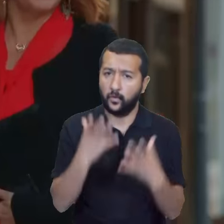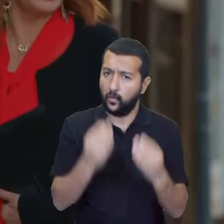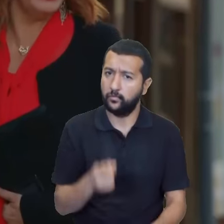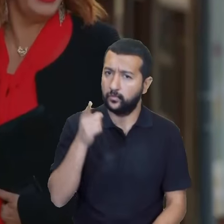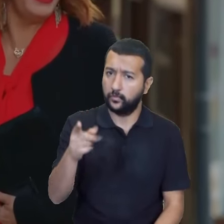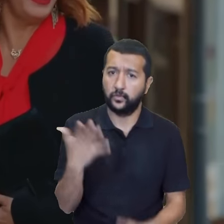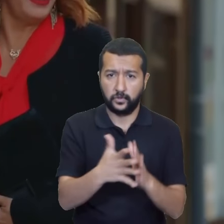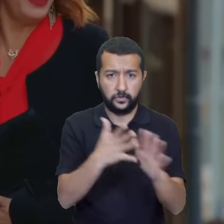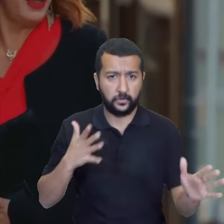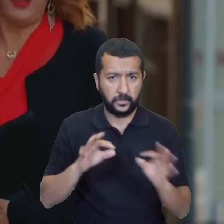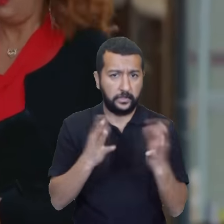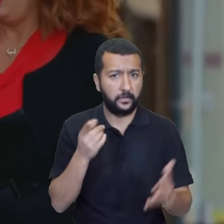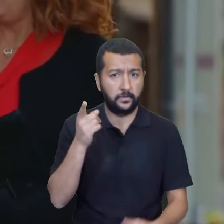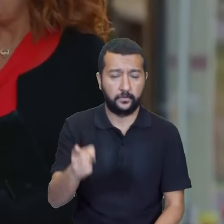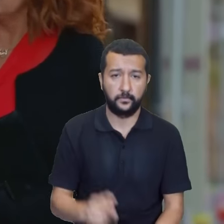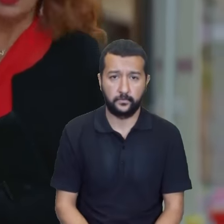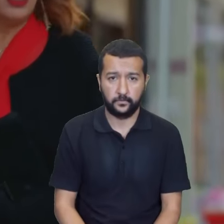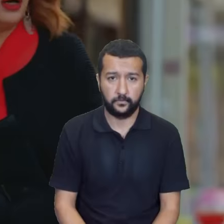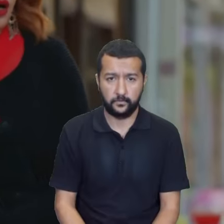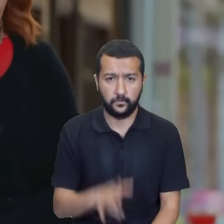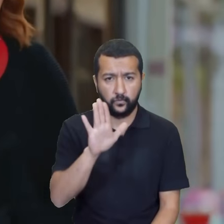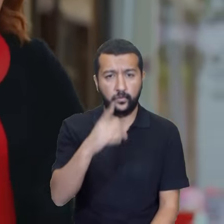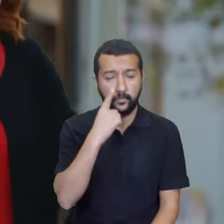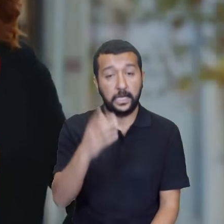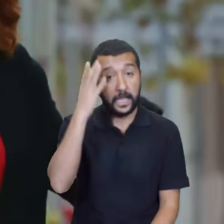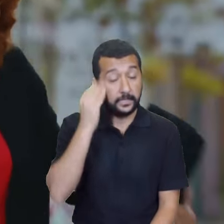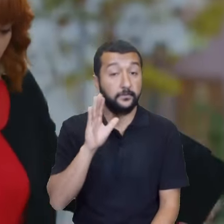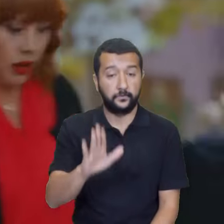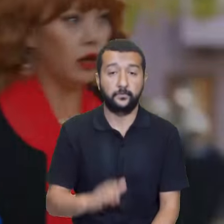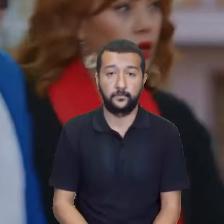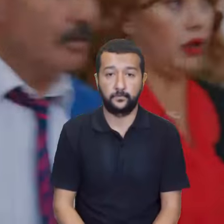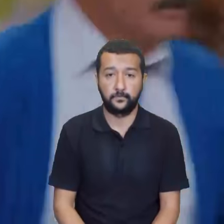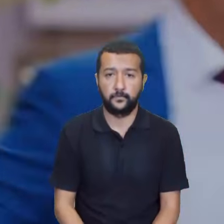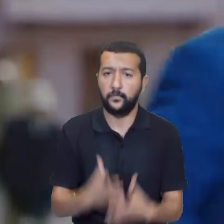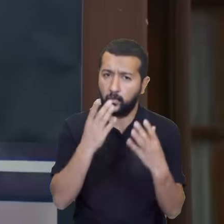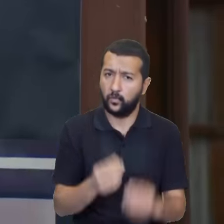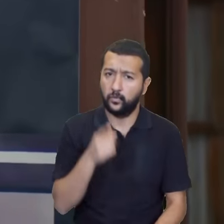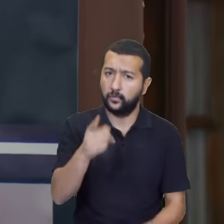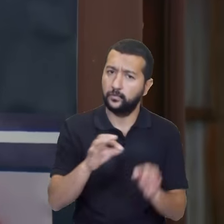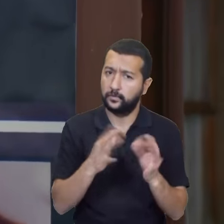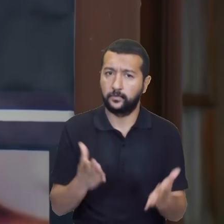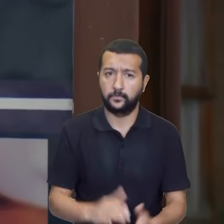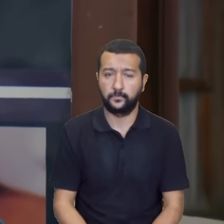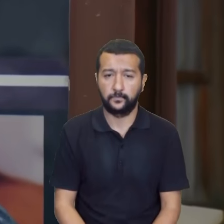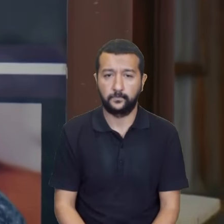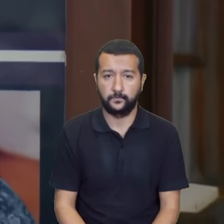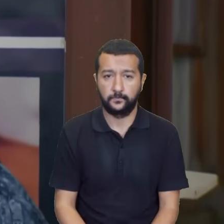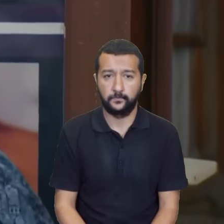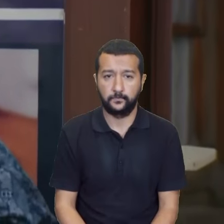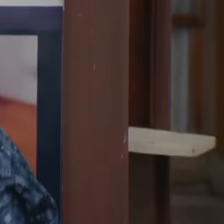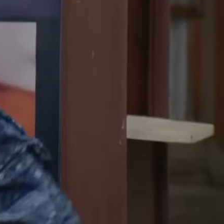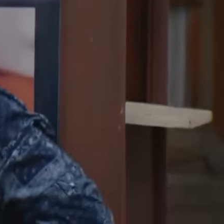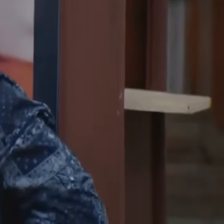şöyle. Bu sıra ne? Dur bakalım anlarız ya. Ne oluyor orada ya? Yadigar